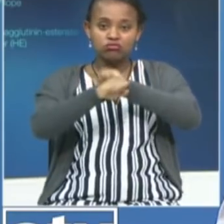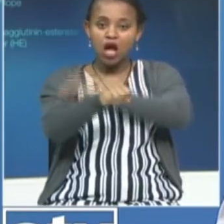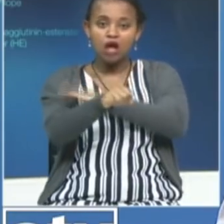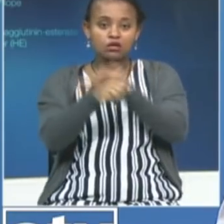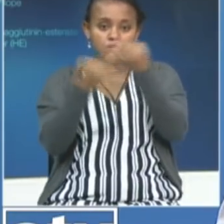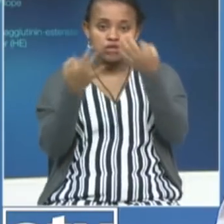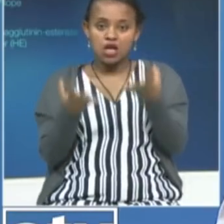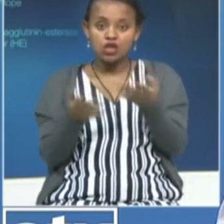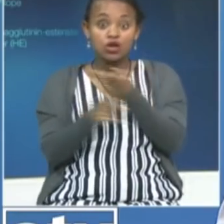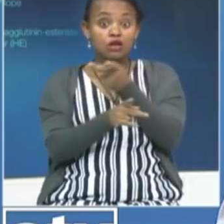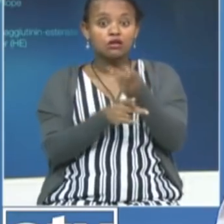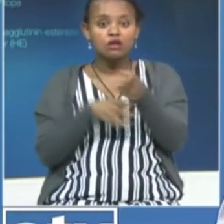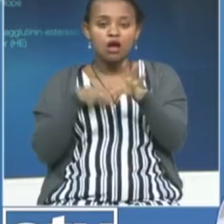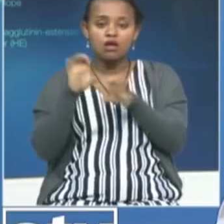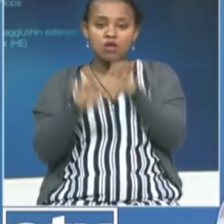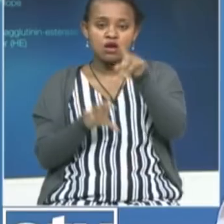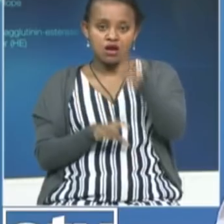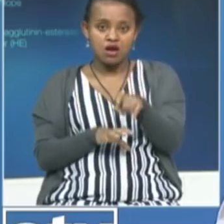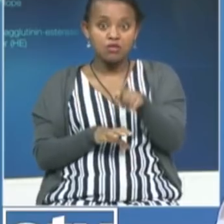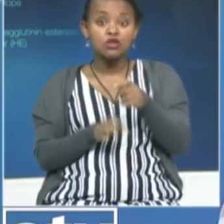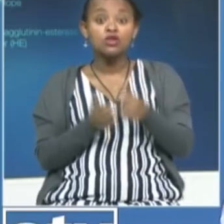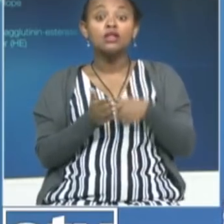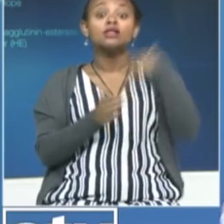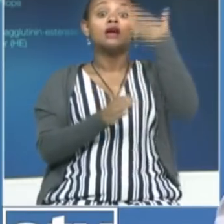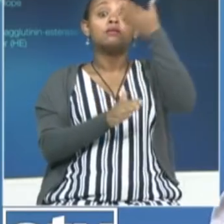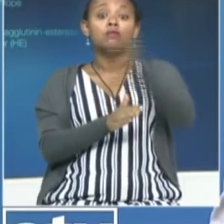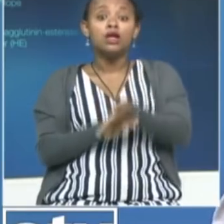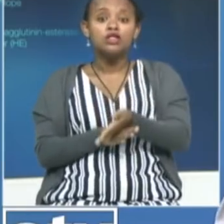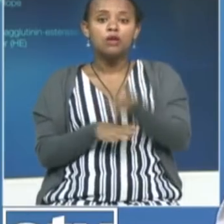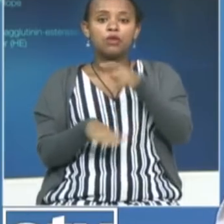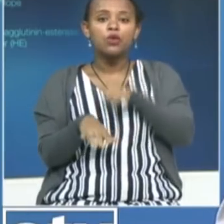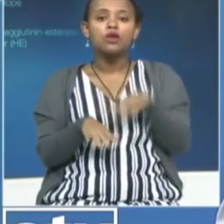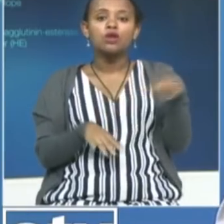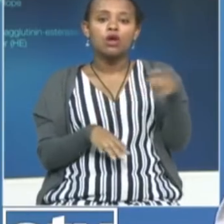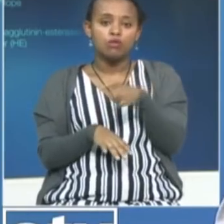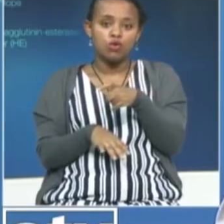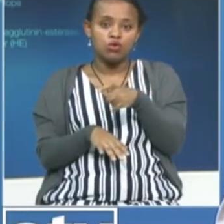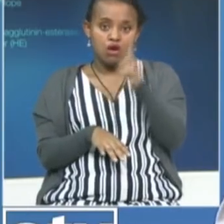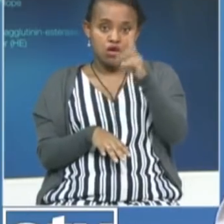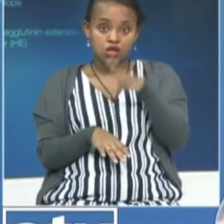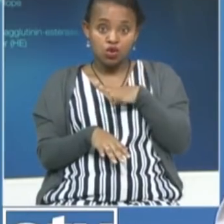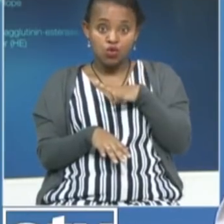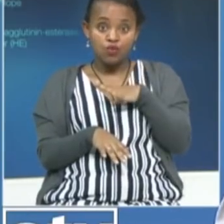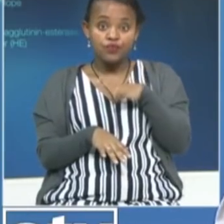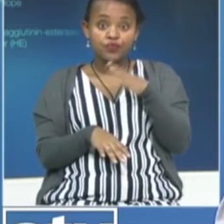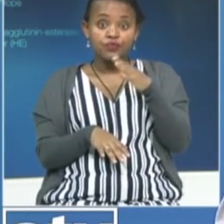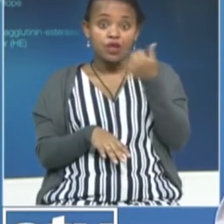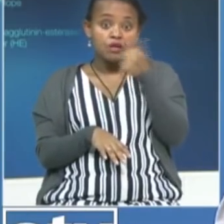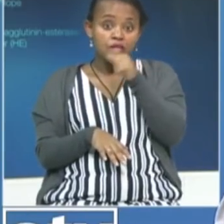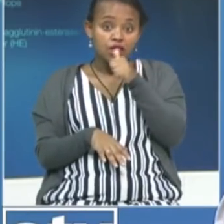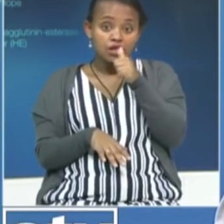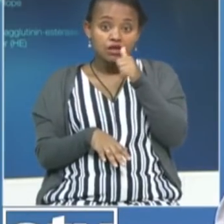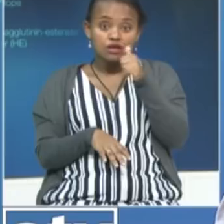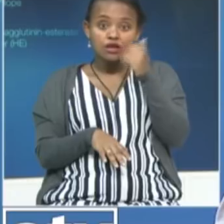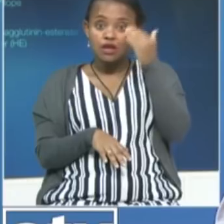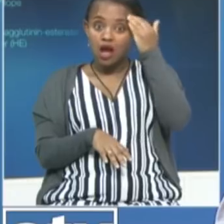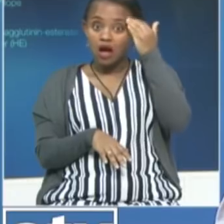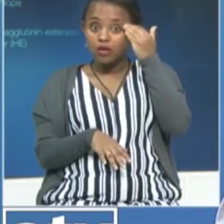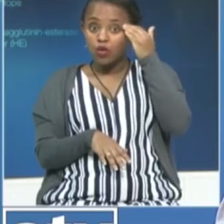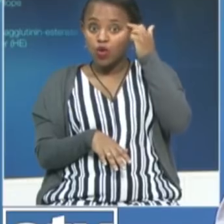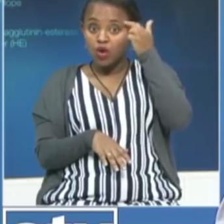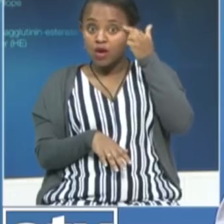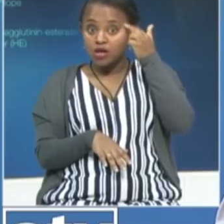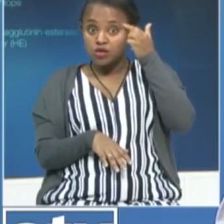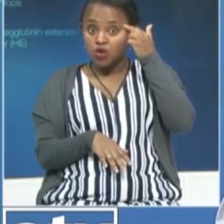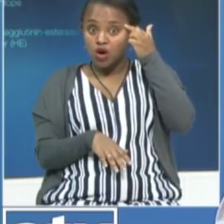ጥንቃቄ ማድረግ አለባቸው። ከዛም ባሻገር ወቅታዊም ቢሆን አንድ ሰው መጠጥ እንግዲህ የማስተዋል